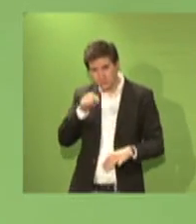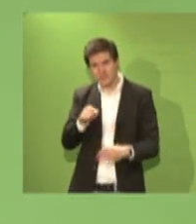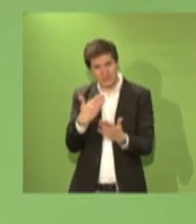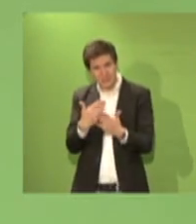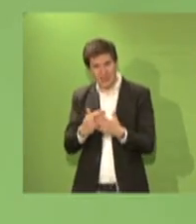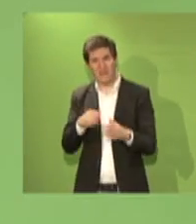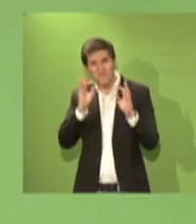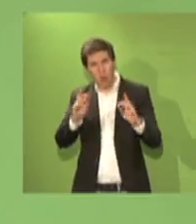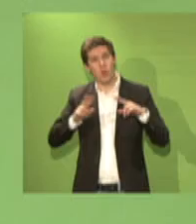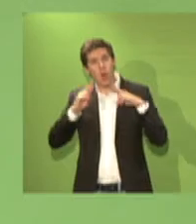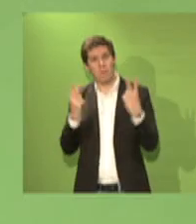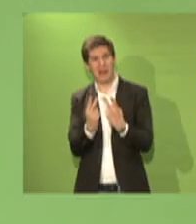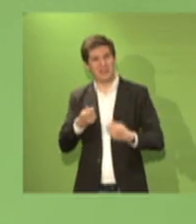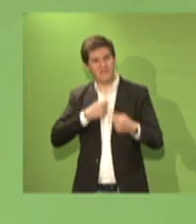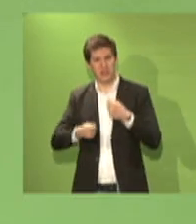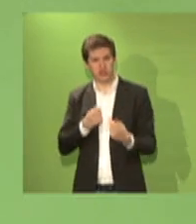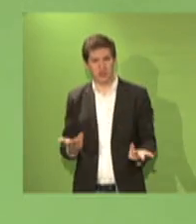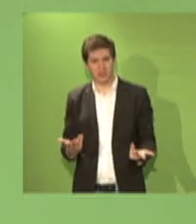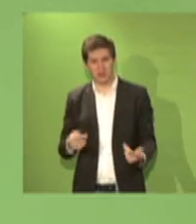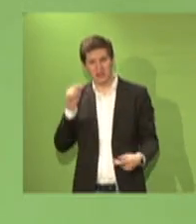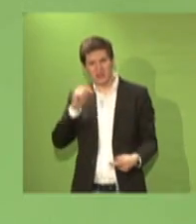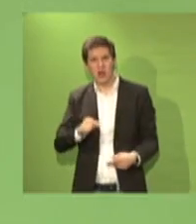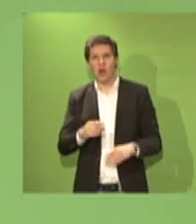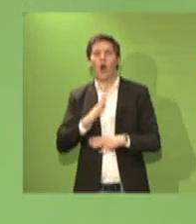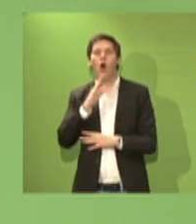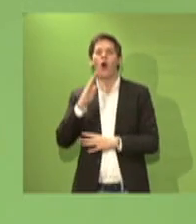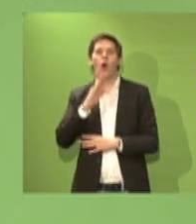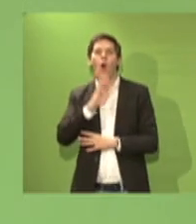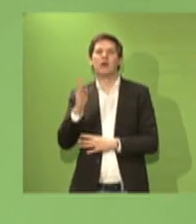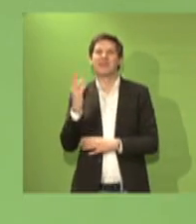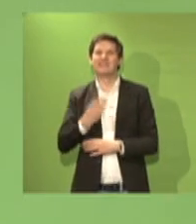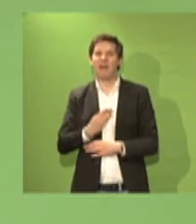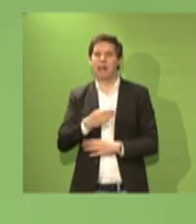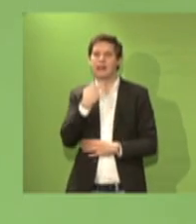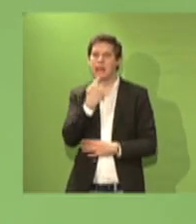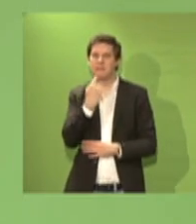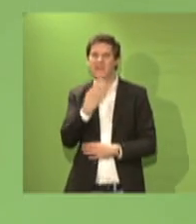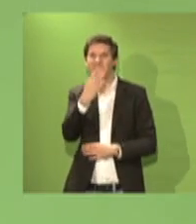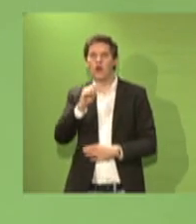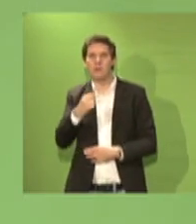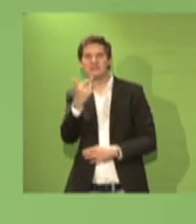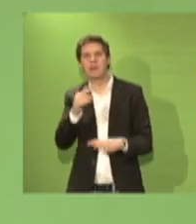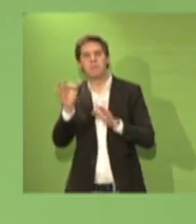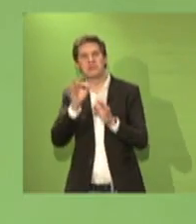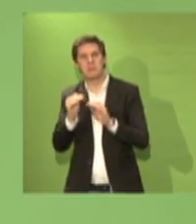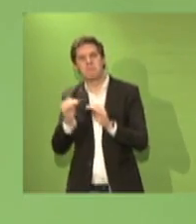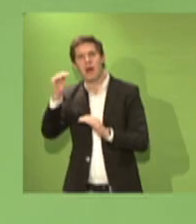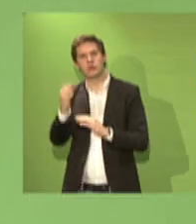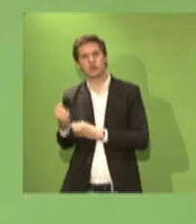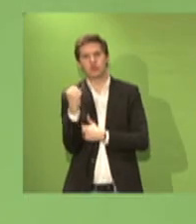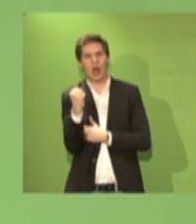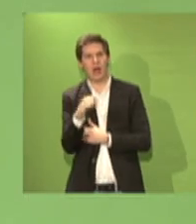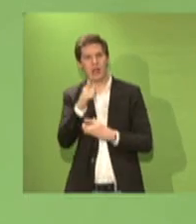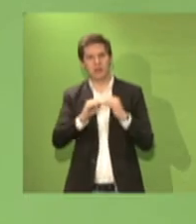globalisierten Wirtschaft. Der Umsatz in Ostwestfalen-Lippe zum Beispiel wuchs mit 4,2% stärker als der im Land, und zwar doppelt so